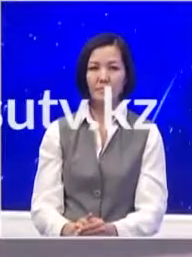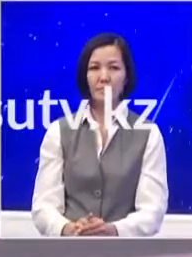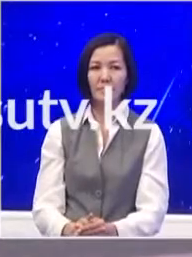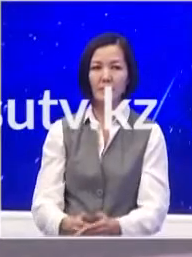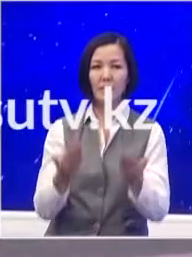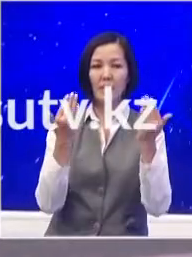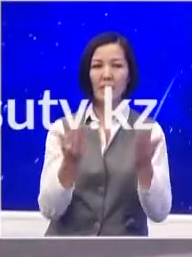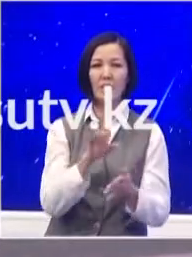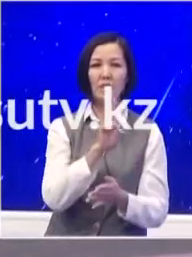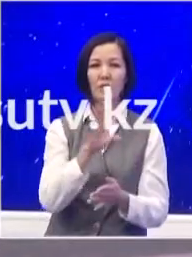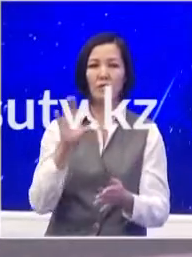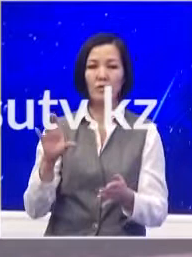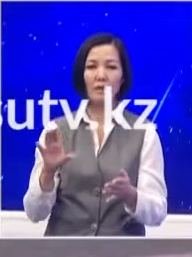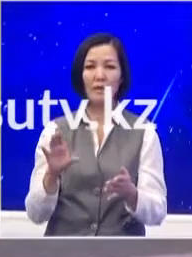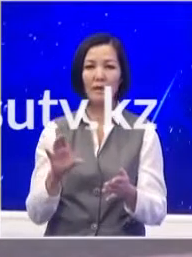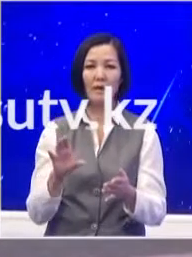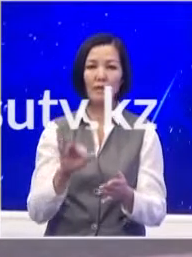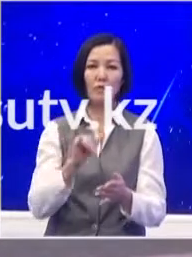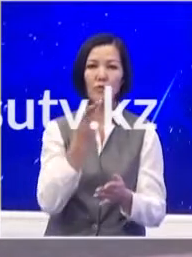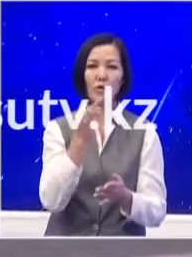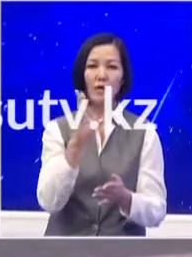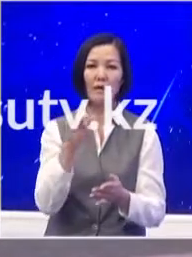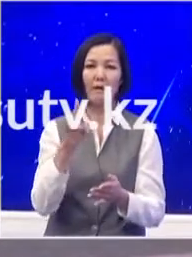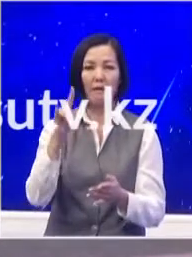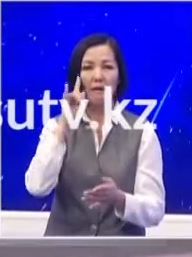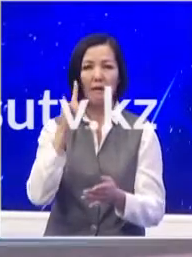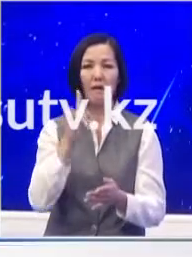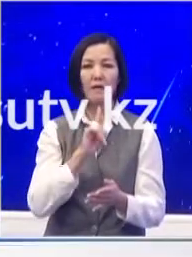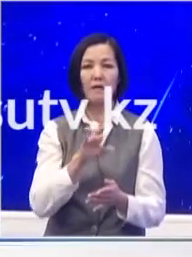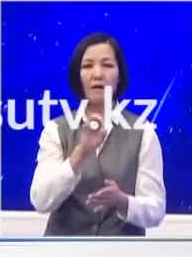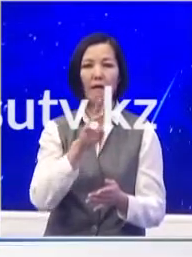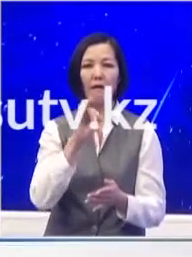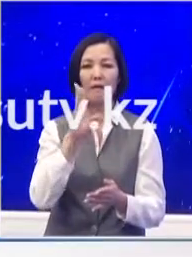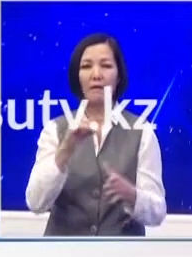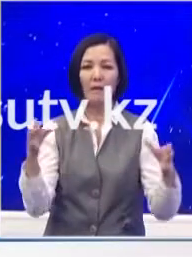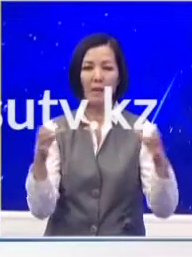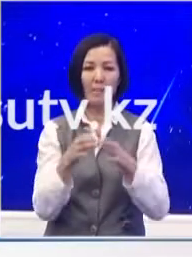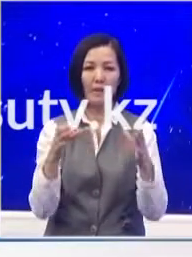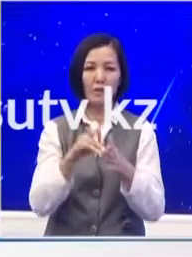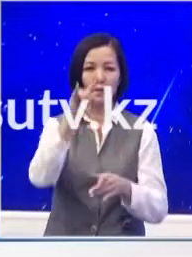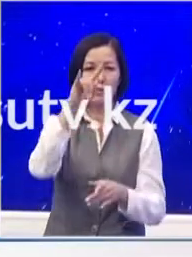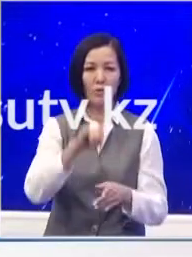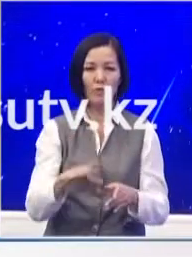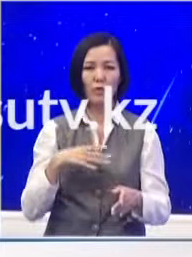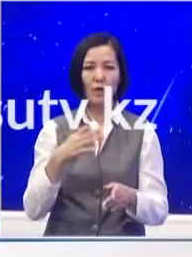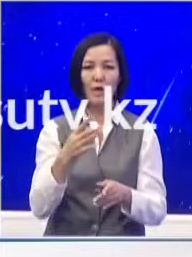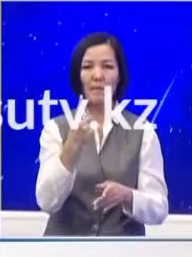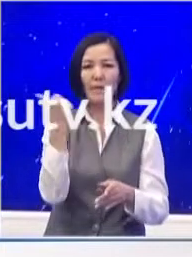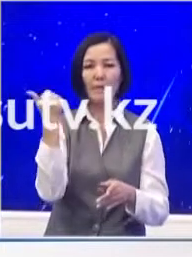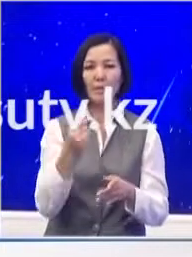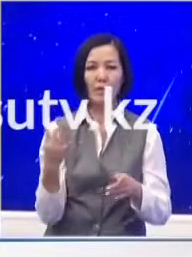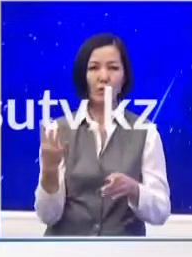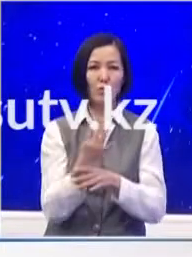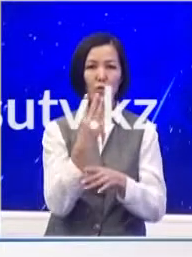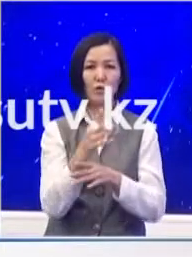Қазір Нұрсұлтан Шарал бағыты бойынша Қазақ Эйр әуе компаниясының ұшағы келіп қонды. Ол аптасына 4 рет қос аймақ арасында